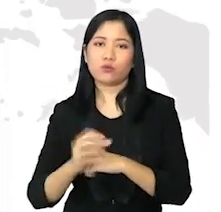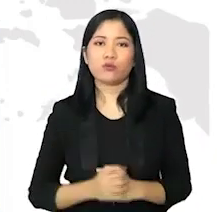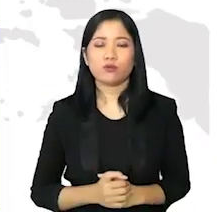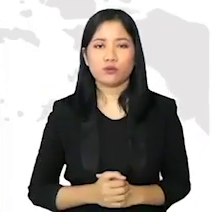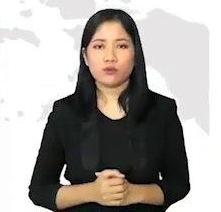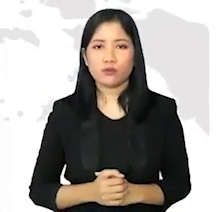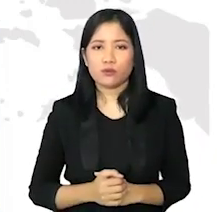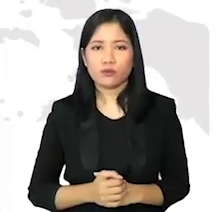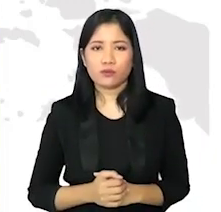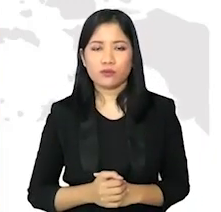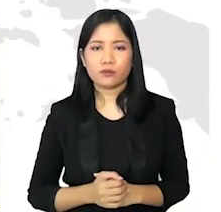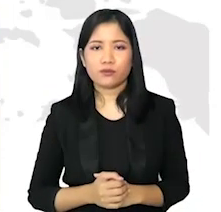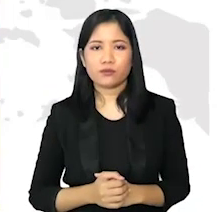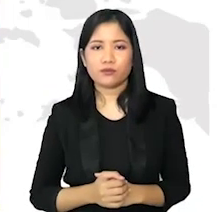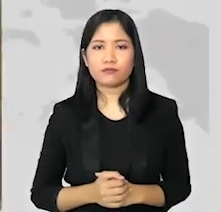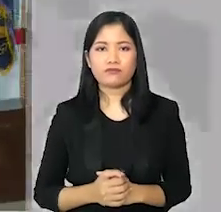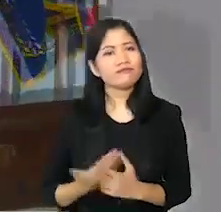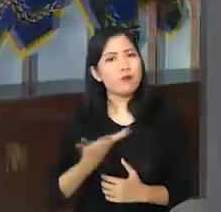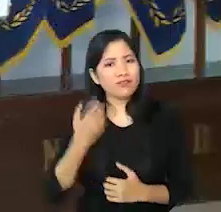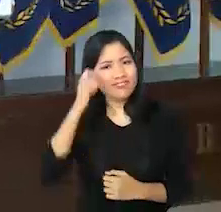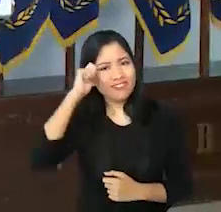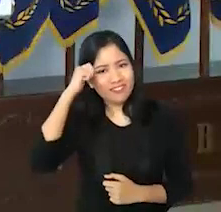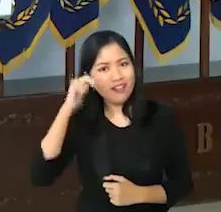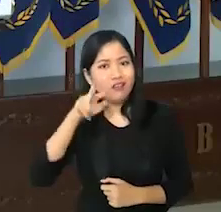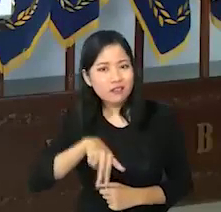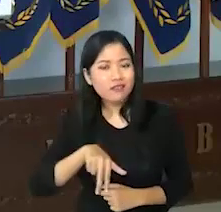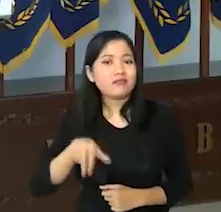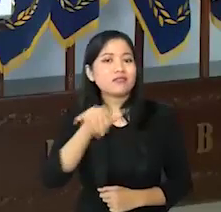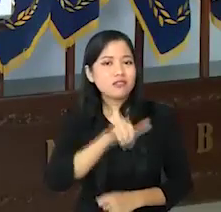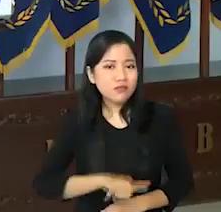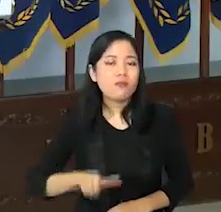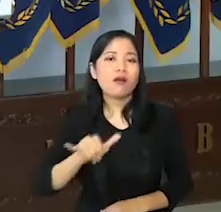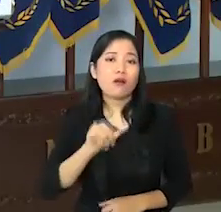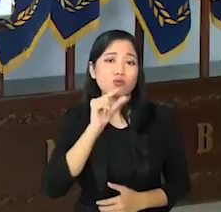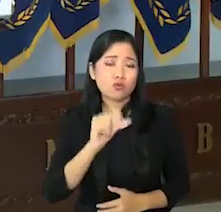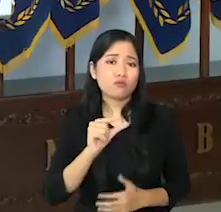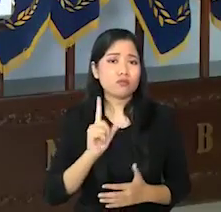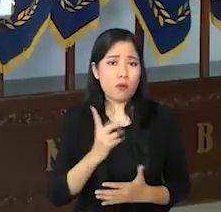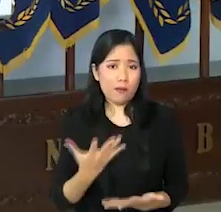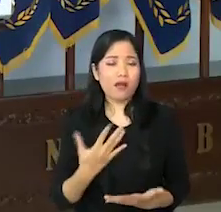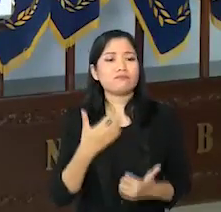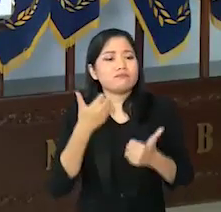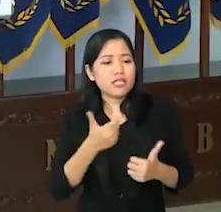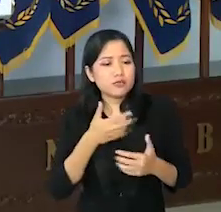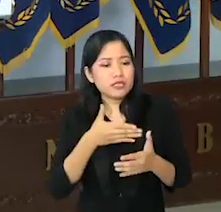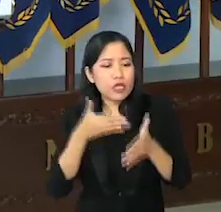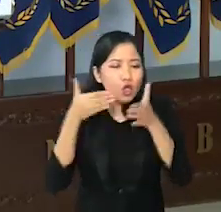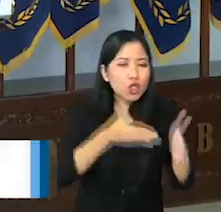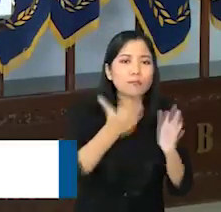kita Ingatkan Kembali bersama-sama untuk bisa mematuhi